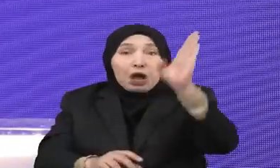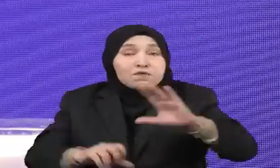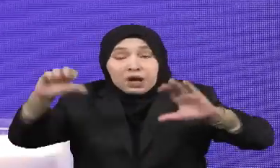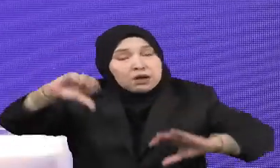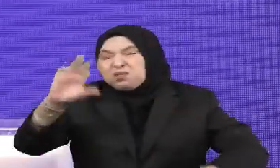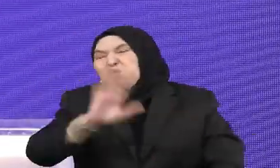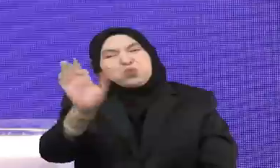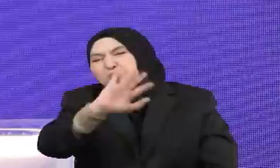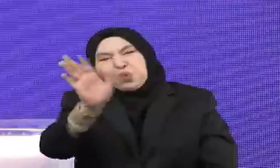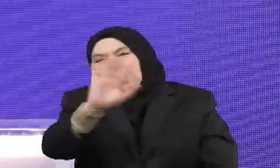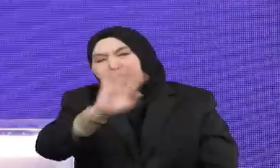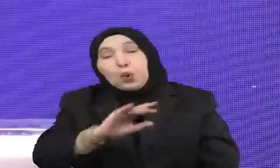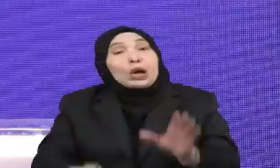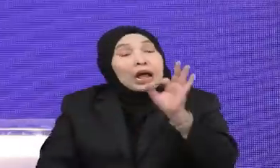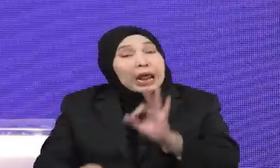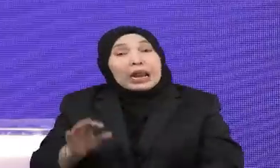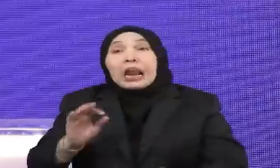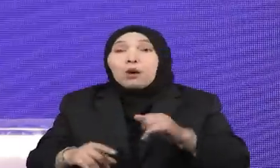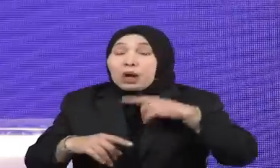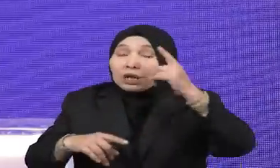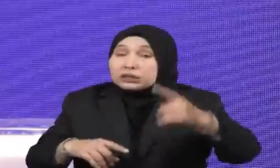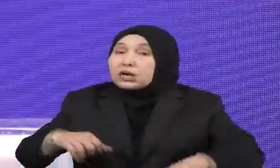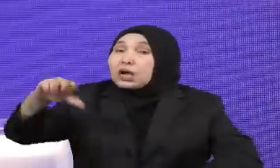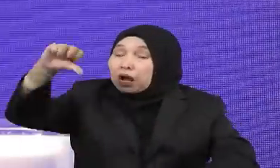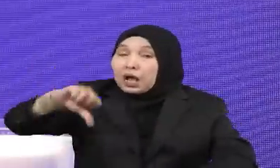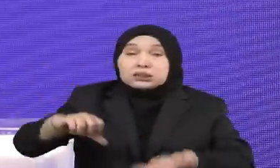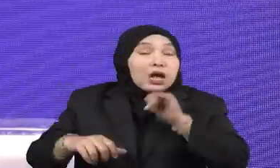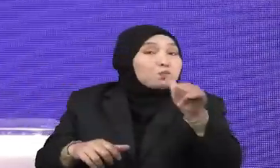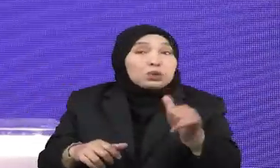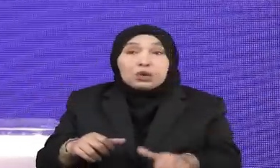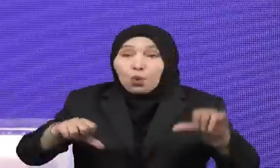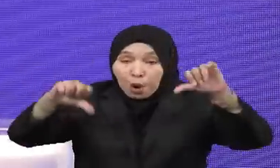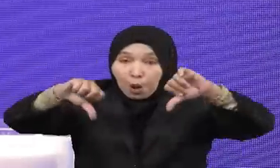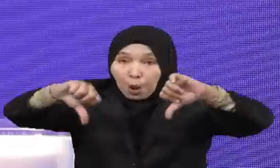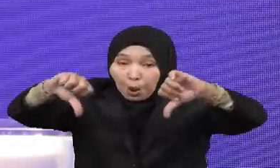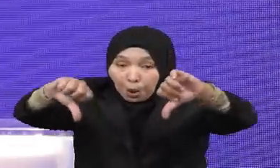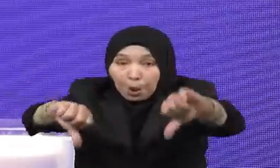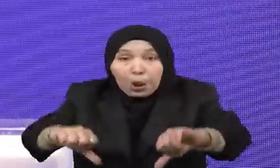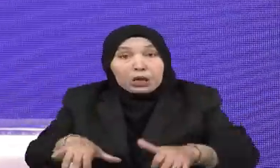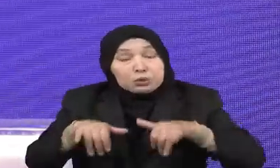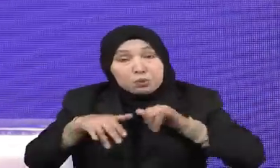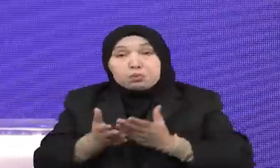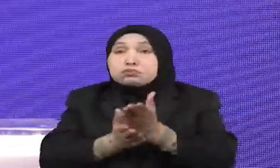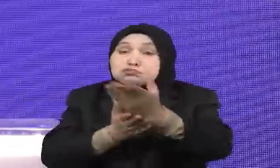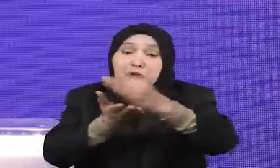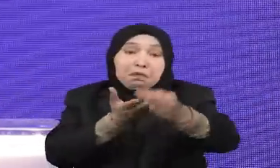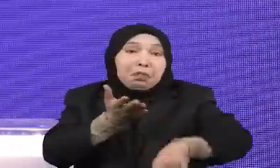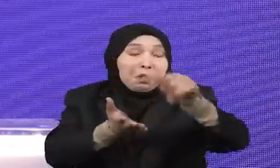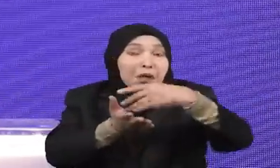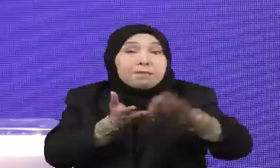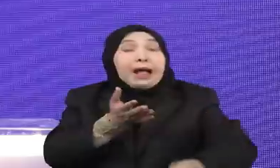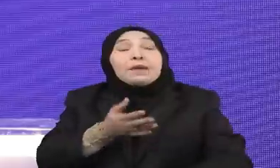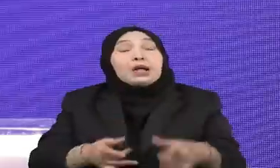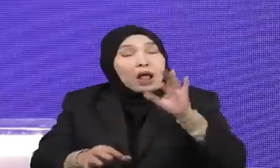dan kalau katakan Pak bejaya pun kalah tak mungkin Terus kalah kalah kalah kalah kalah apalah lagi kalau memilih untuk